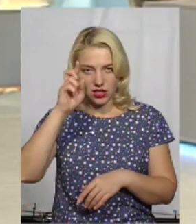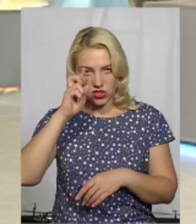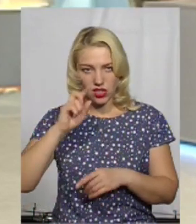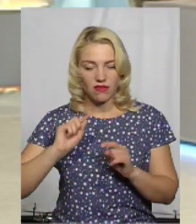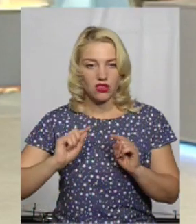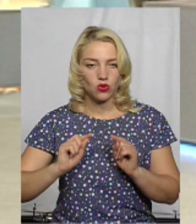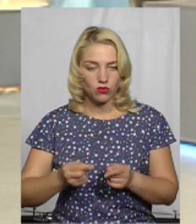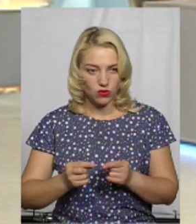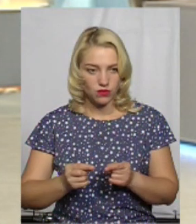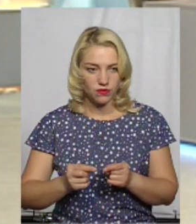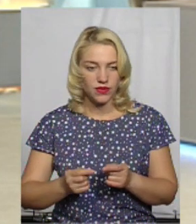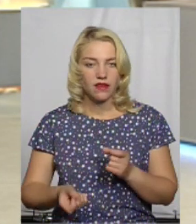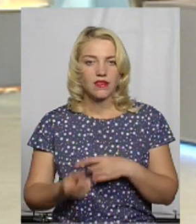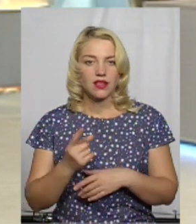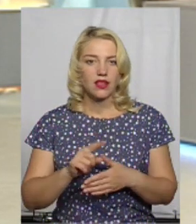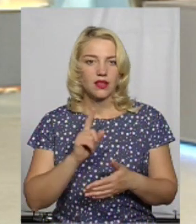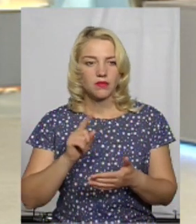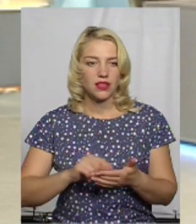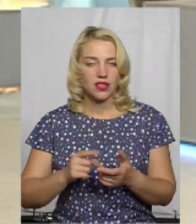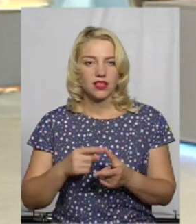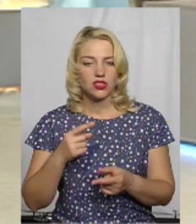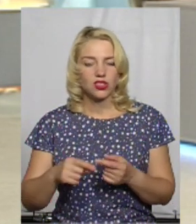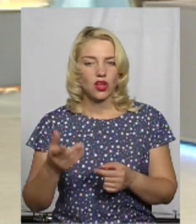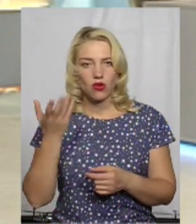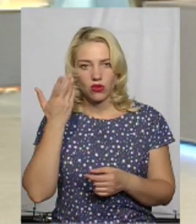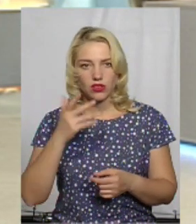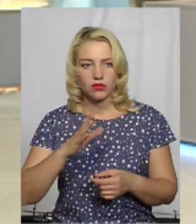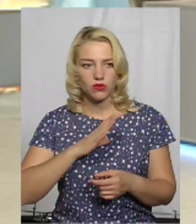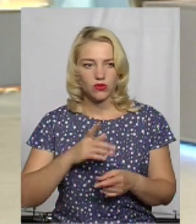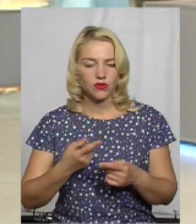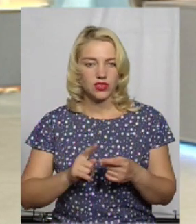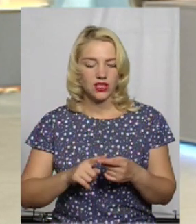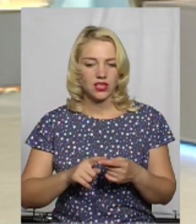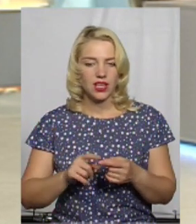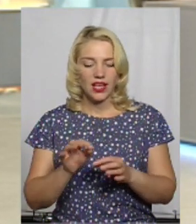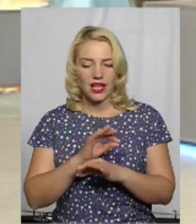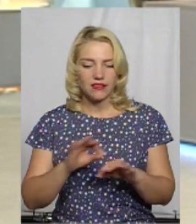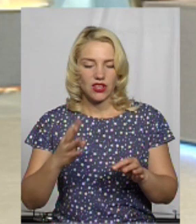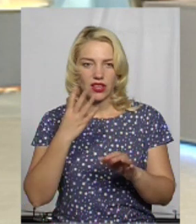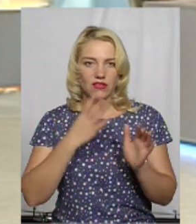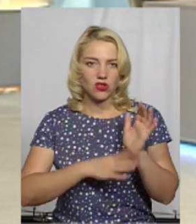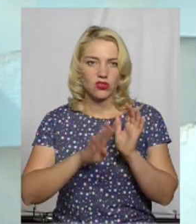Тому виникає питання, чи колись був оця ідеальна цифра